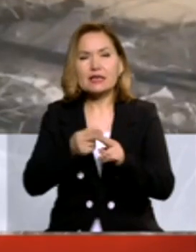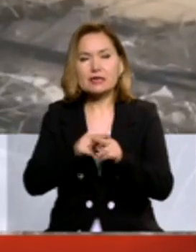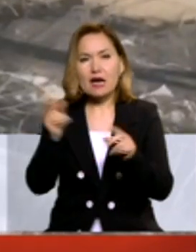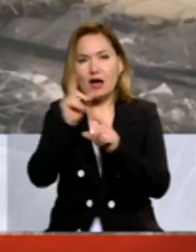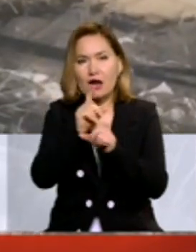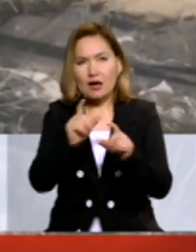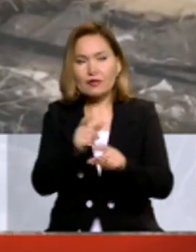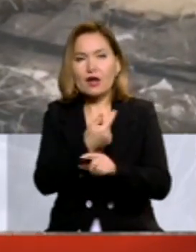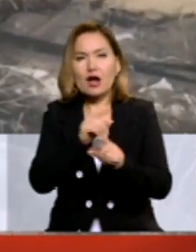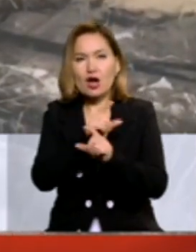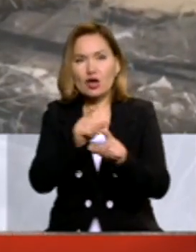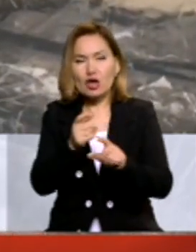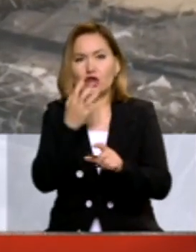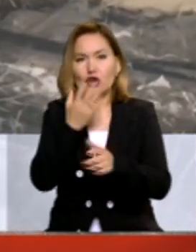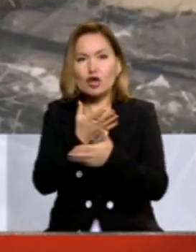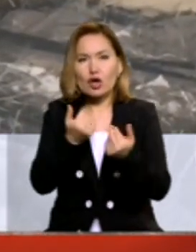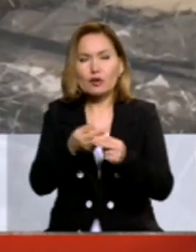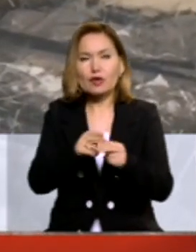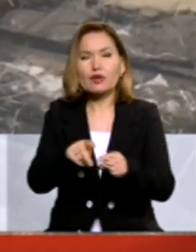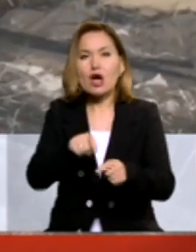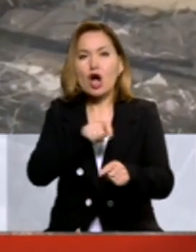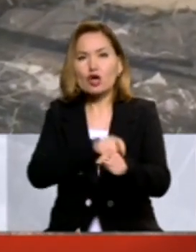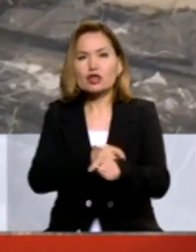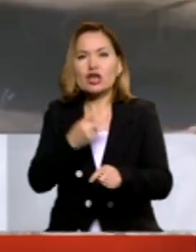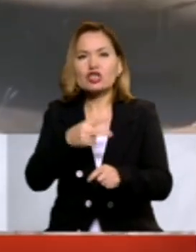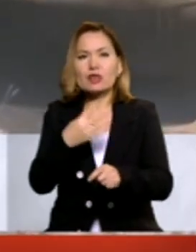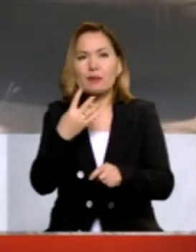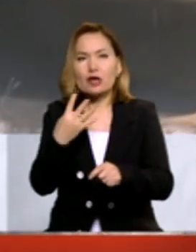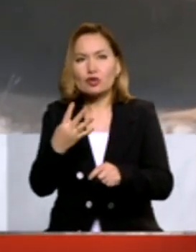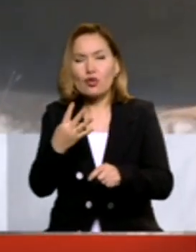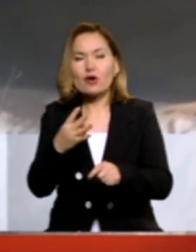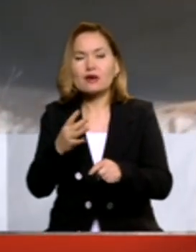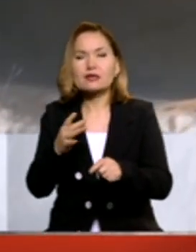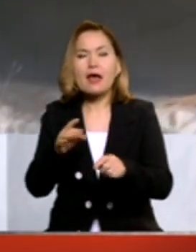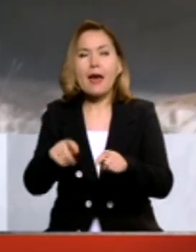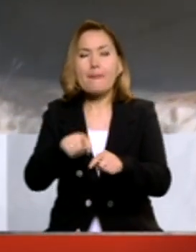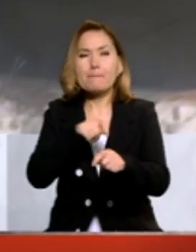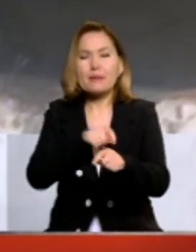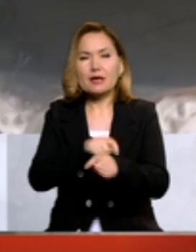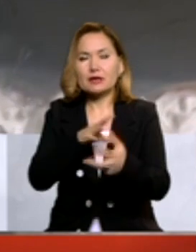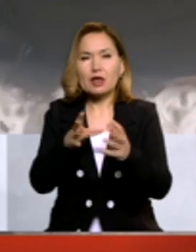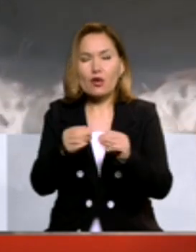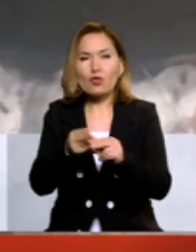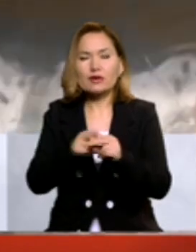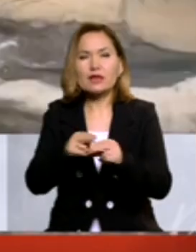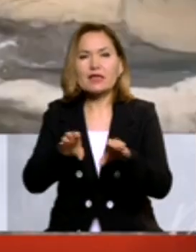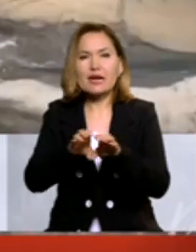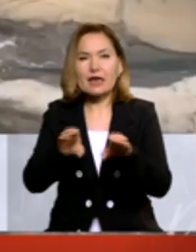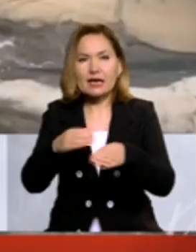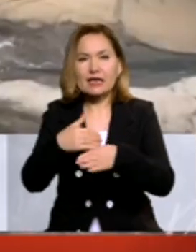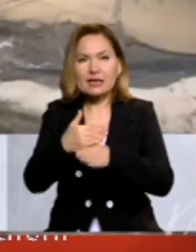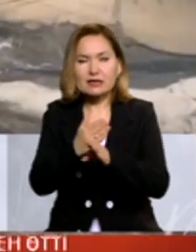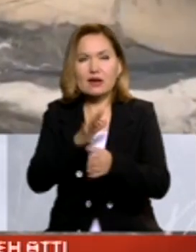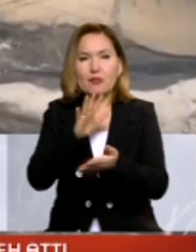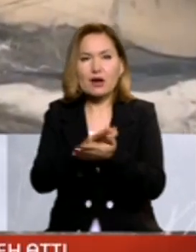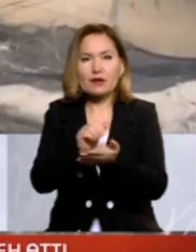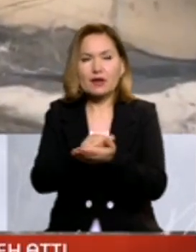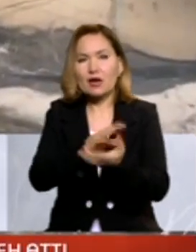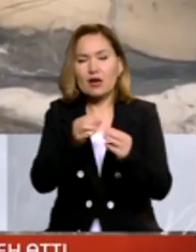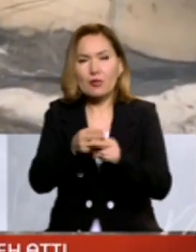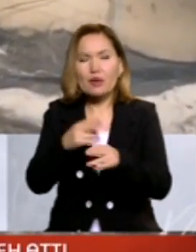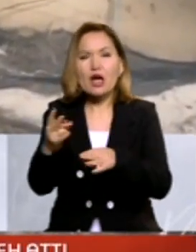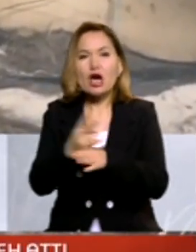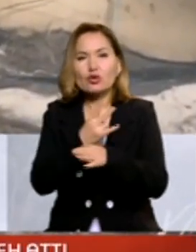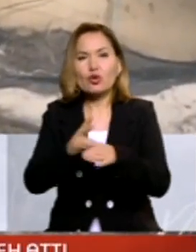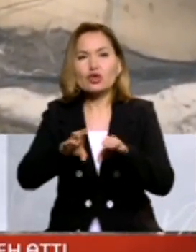жылудан қағылды. Ұзындығы 24 метрге жететін орташа қысымды құбыр 10 жерден жарылған. Түнгі 10-дар шамасында болған апаттың нақты